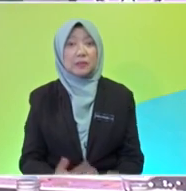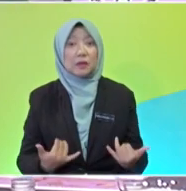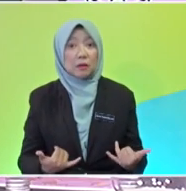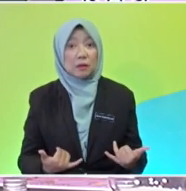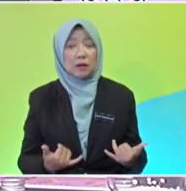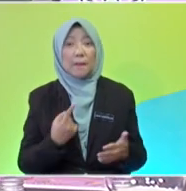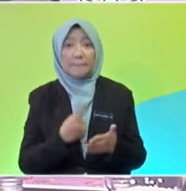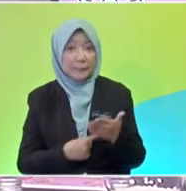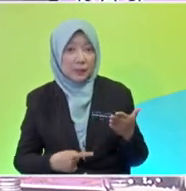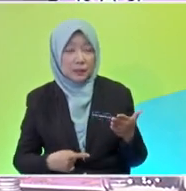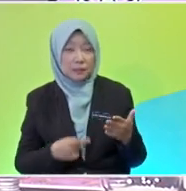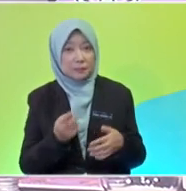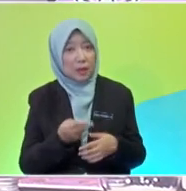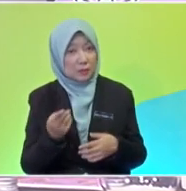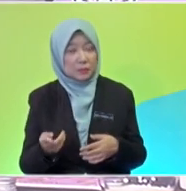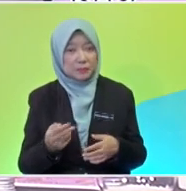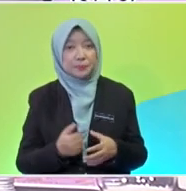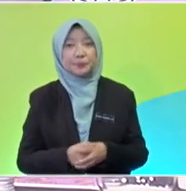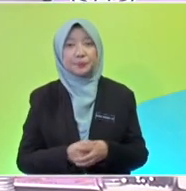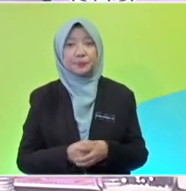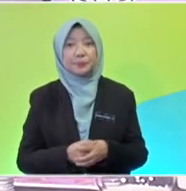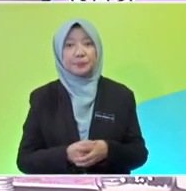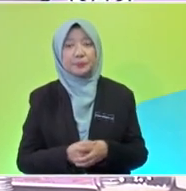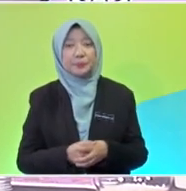nya oke kita tengok